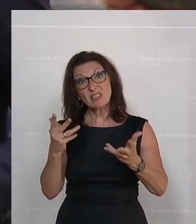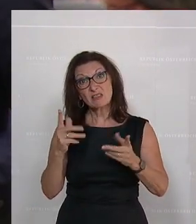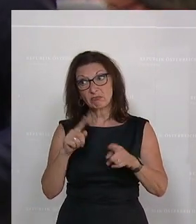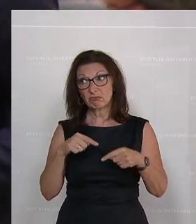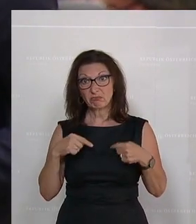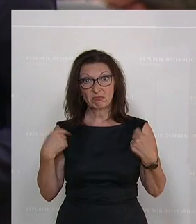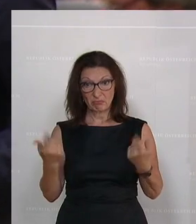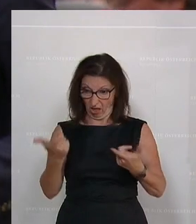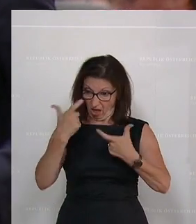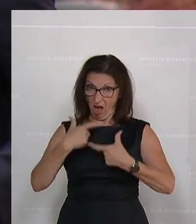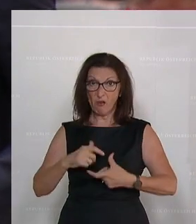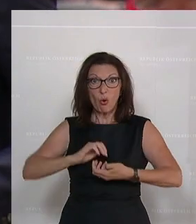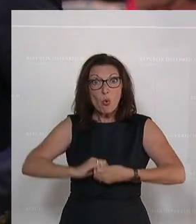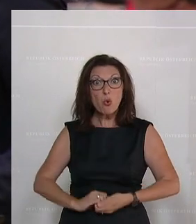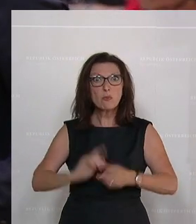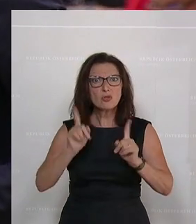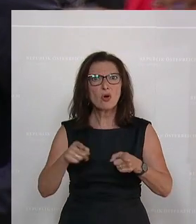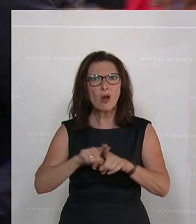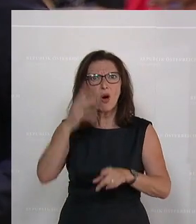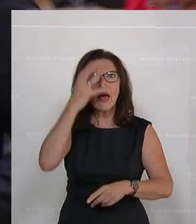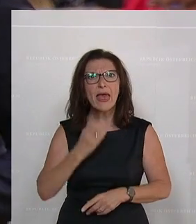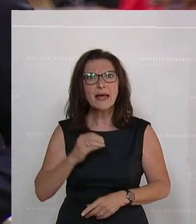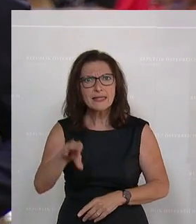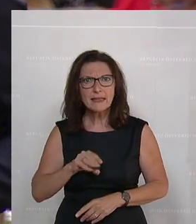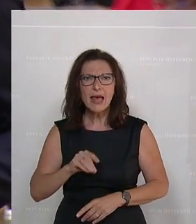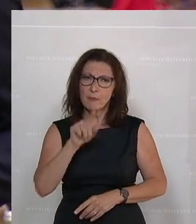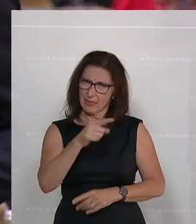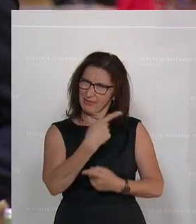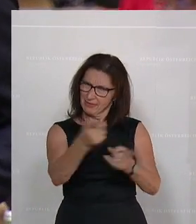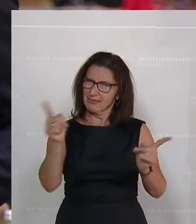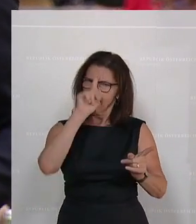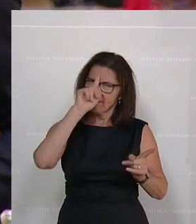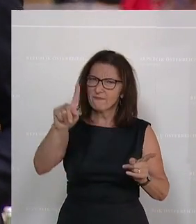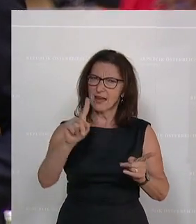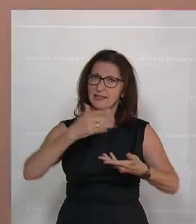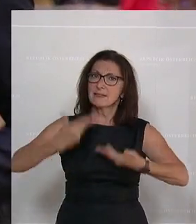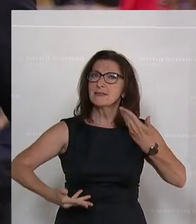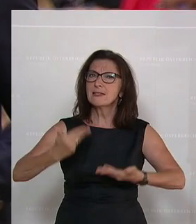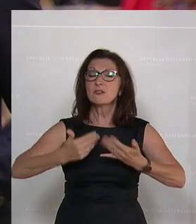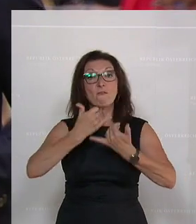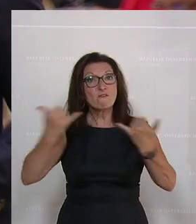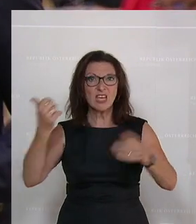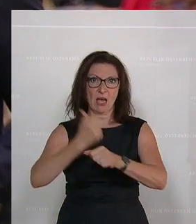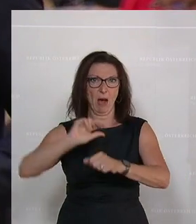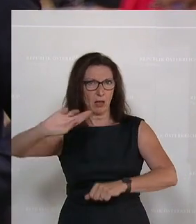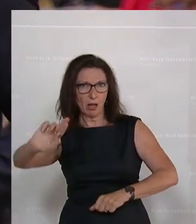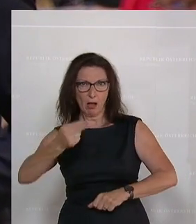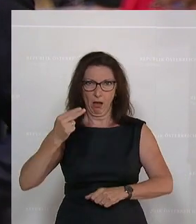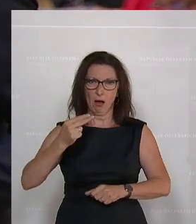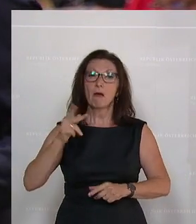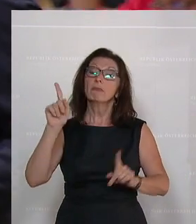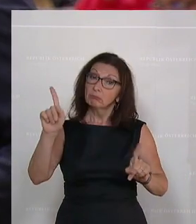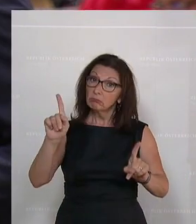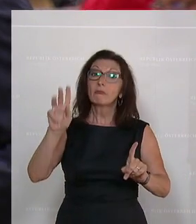ernst nehmen sollten und wenn wir wissen mit dieser sitzung einberufen wurde gab es unter der körper vollkommen recht eine diskussion